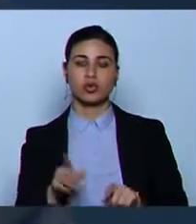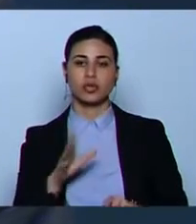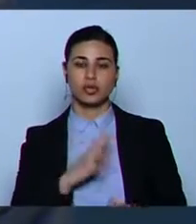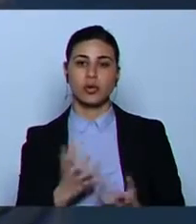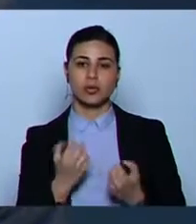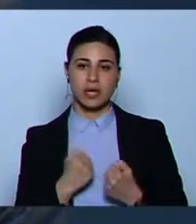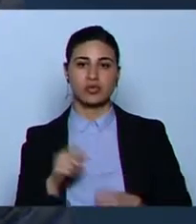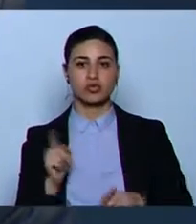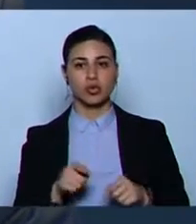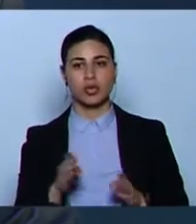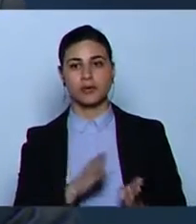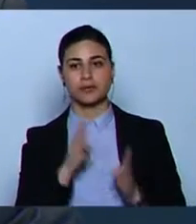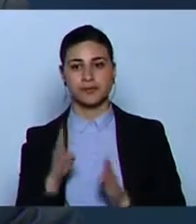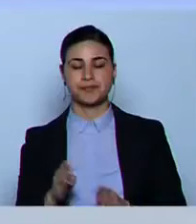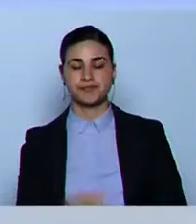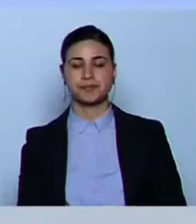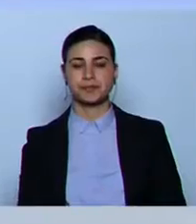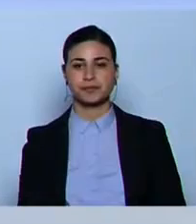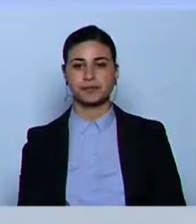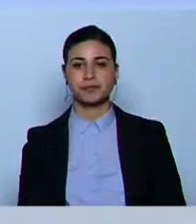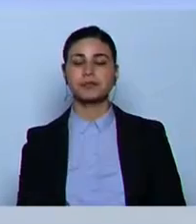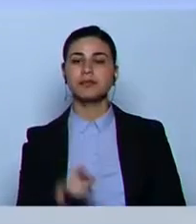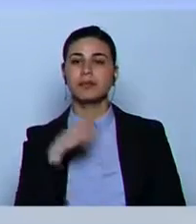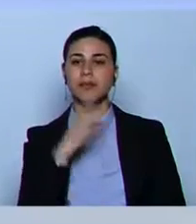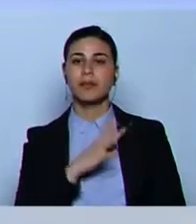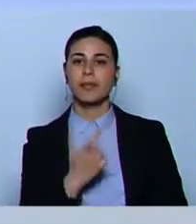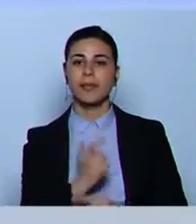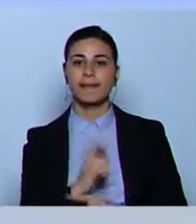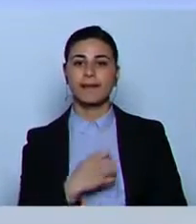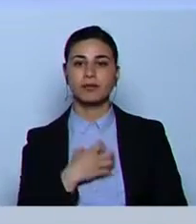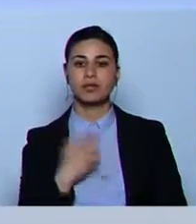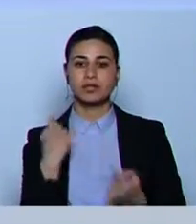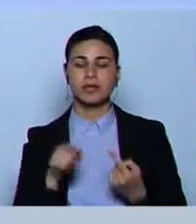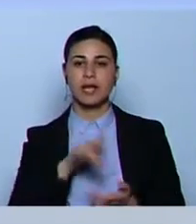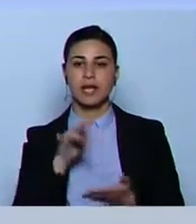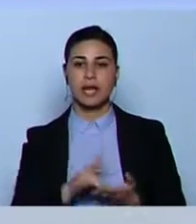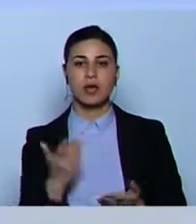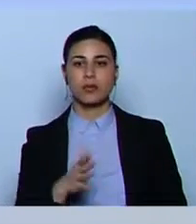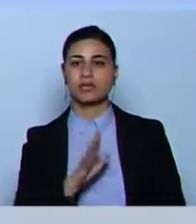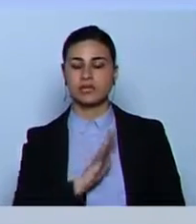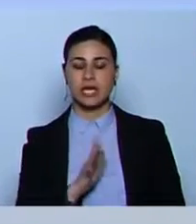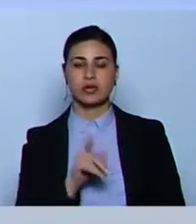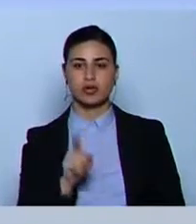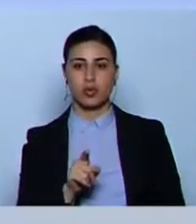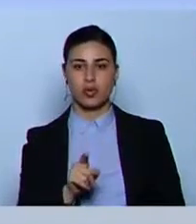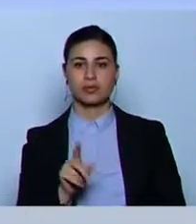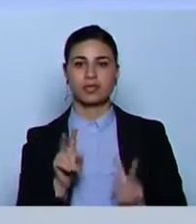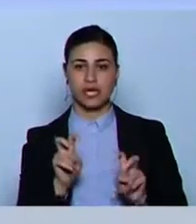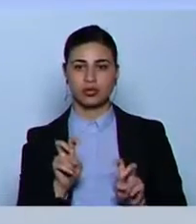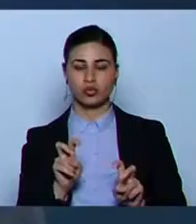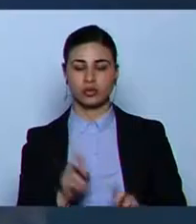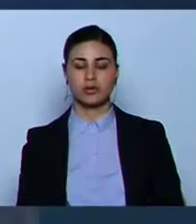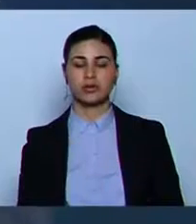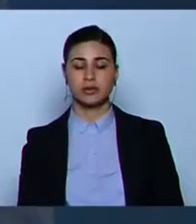გაზიარებული, ზოგი გადაიდო მოვიანებით. თუმცა იყო არგუმენტად მოყვანილი ძალიან მნიშვნელოვანი რამ, თქვა, სხვა ქალაქები, რომლებიც არა. აი ზუსტად მან მივდივარ. აი ეს მაინტერესებს,